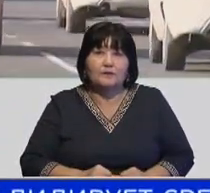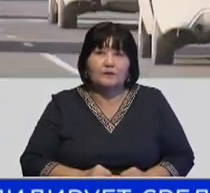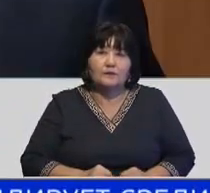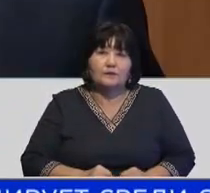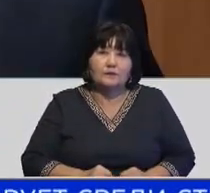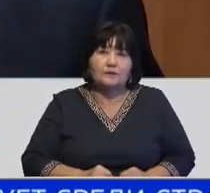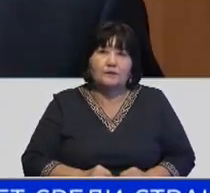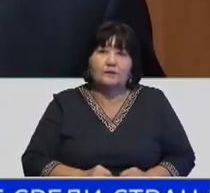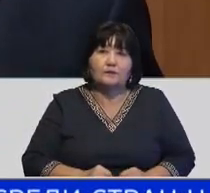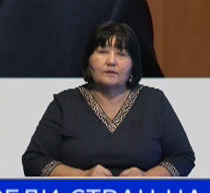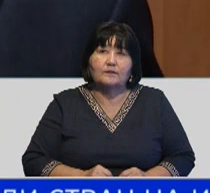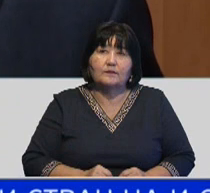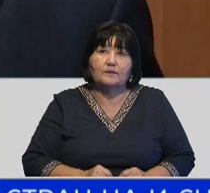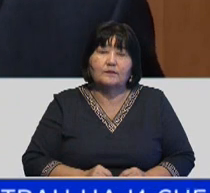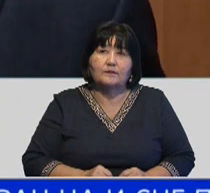результаты